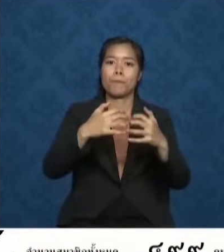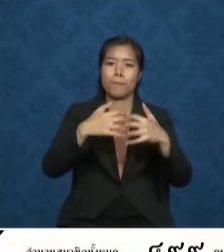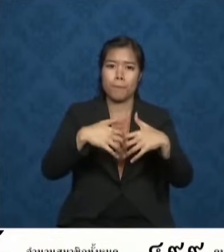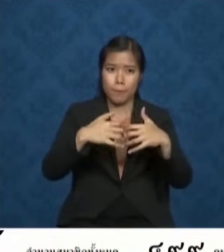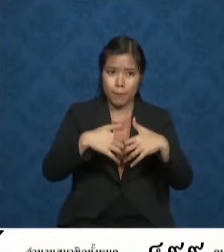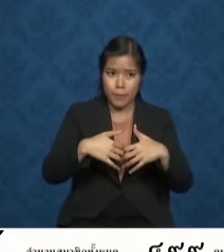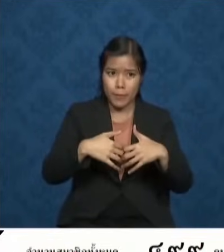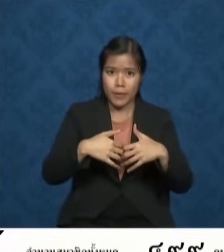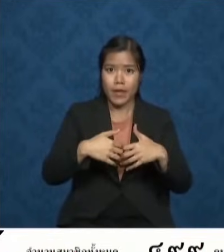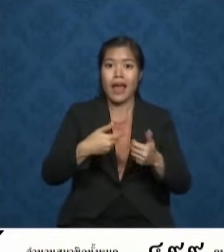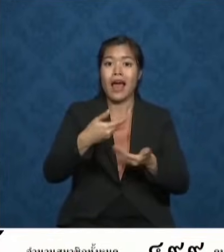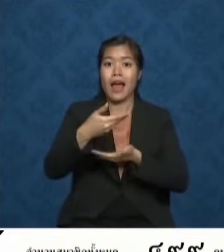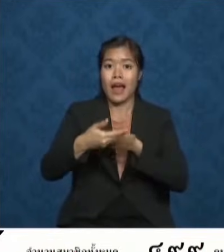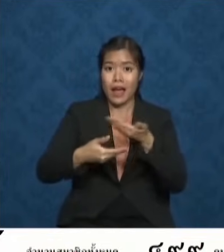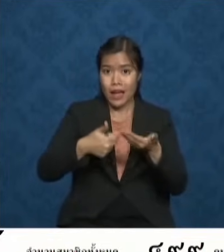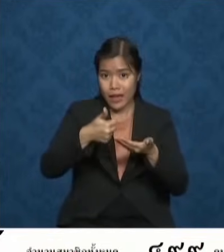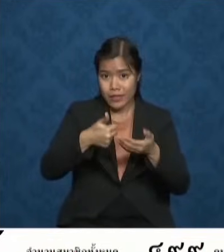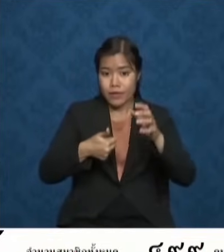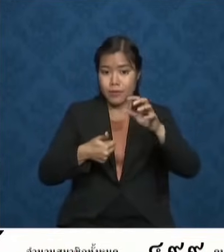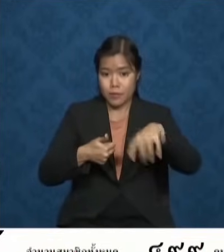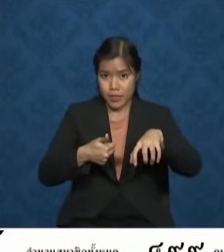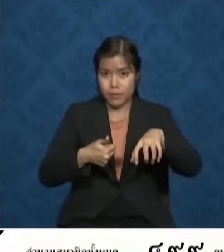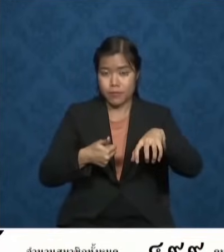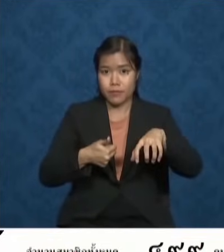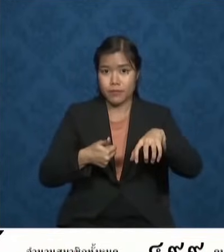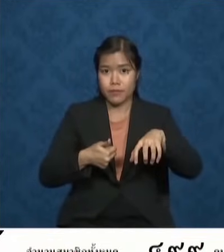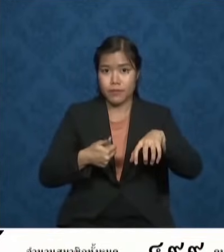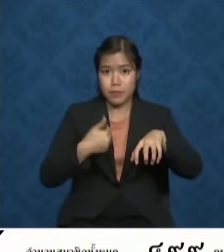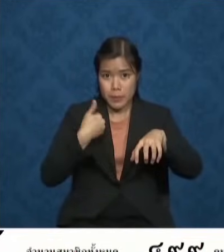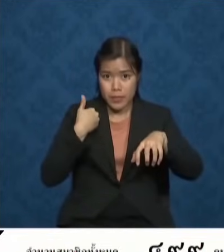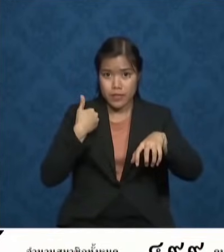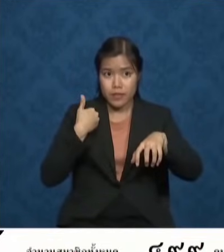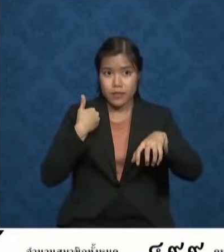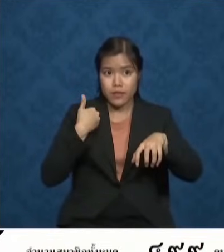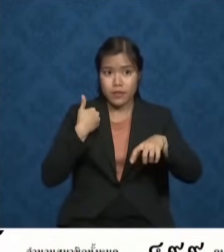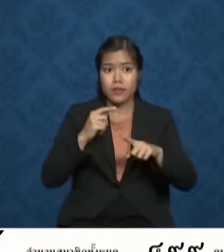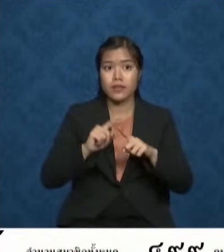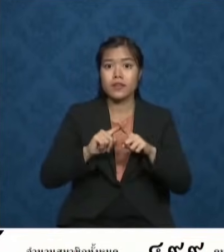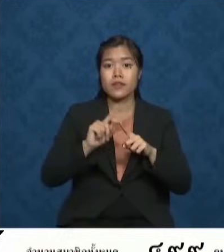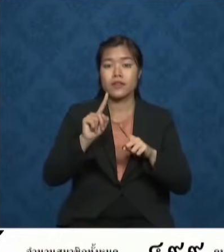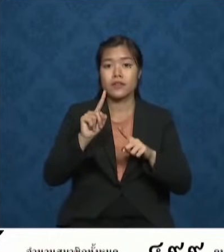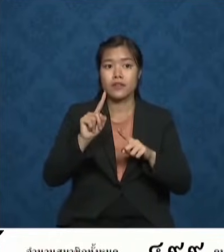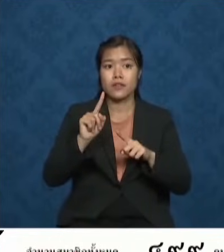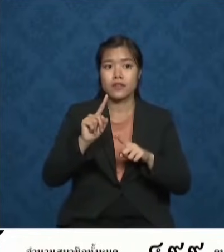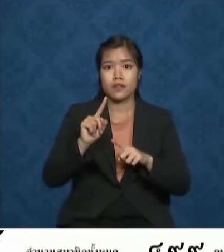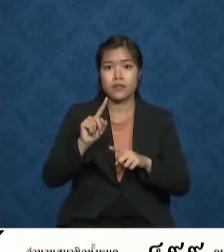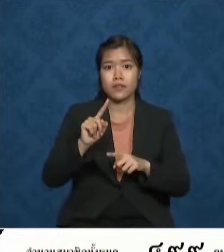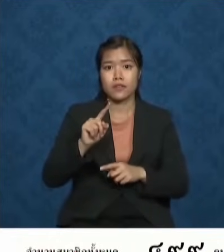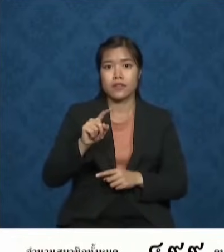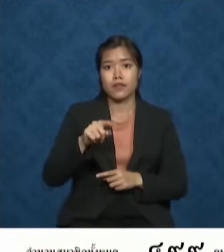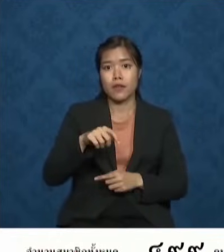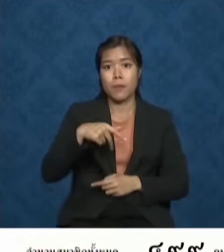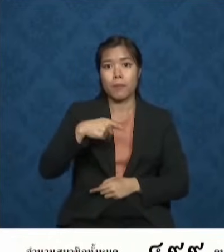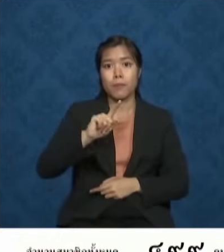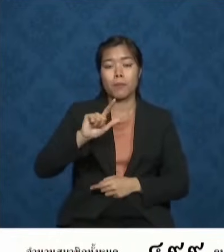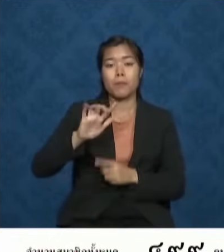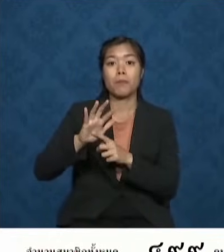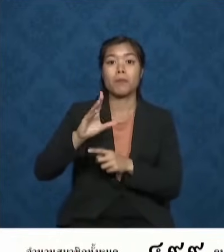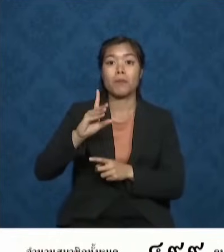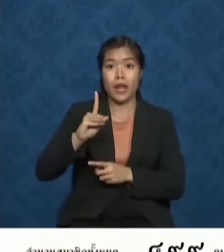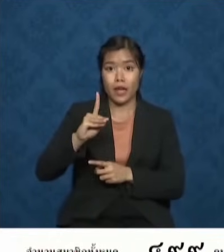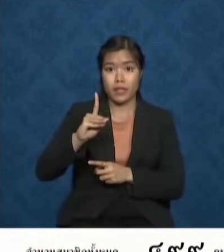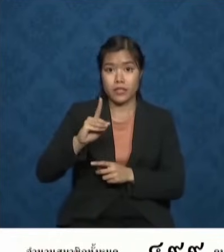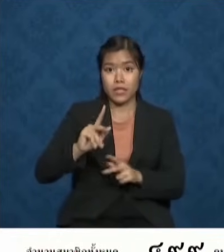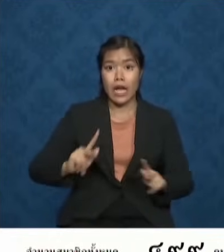การแล้วขายด้วยแล้วนี่จะบอกให้นะครับ1สำนักงานปลัดกระทรวงนี่เราผลิต